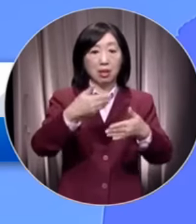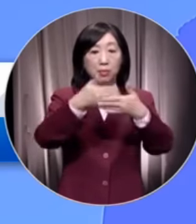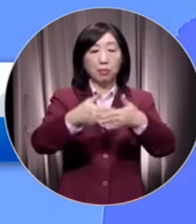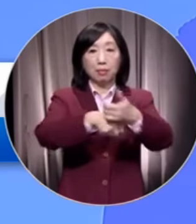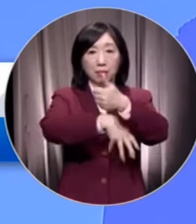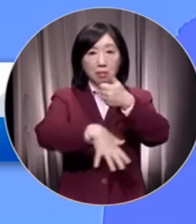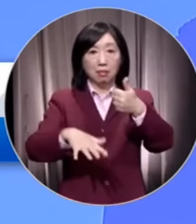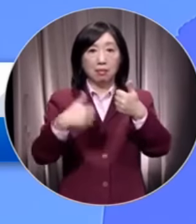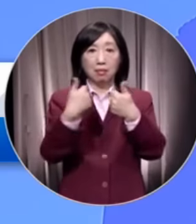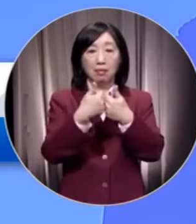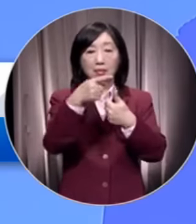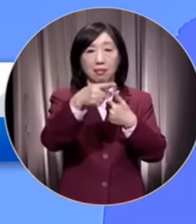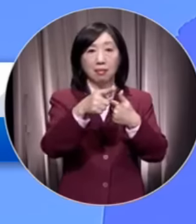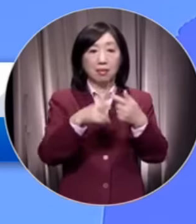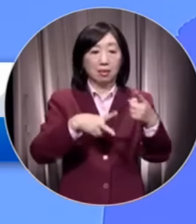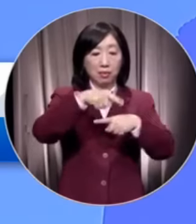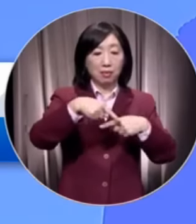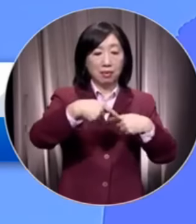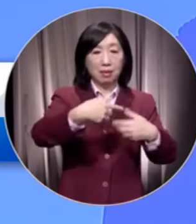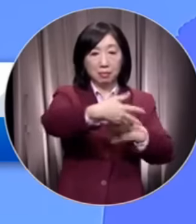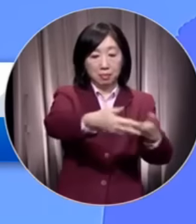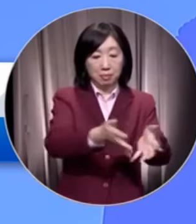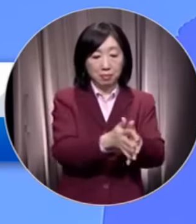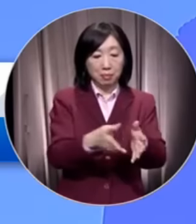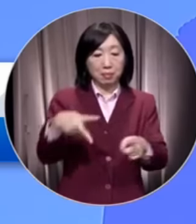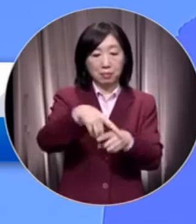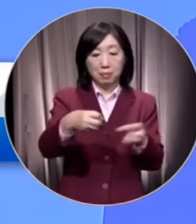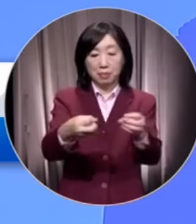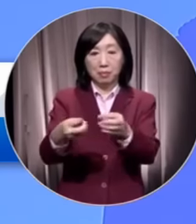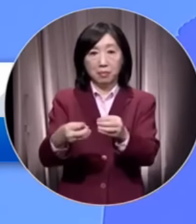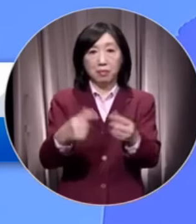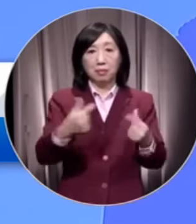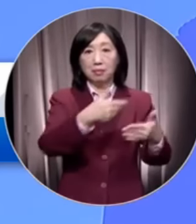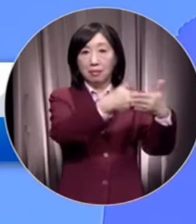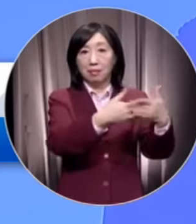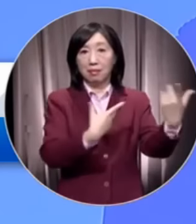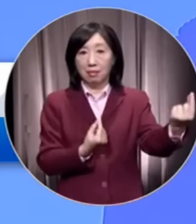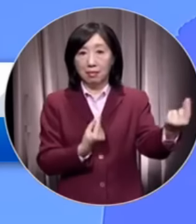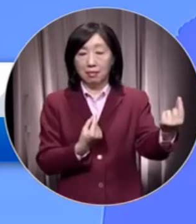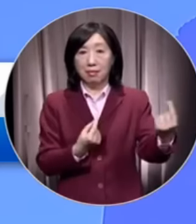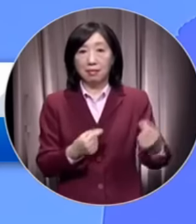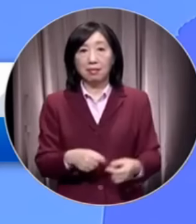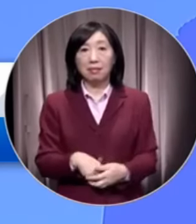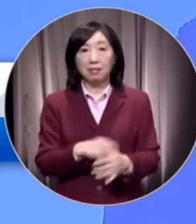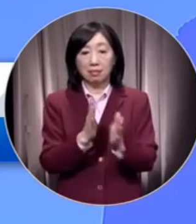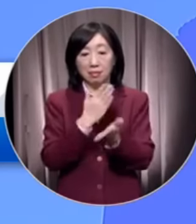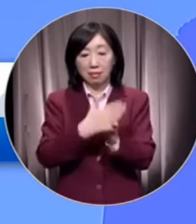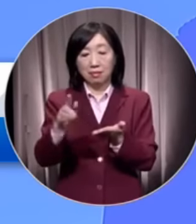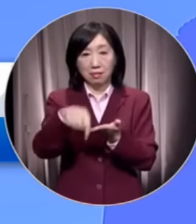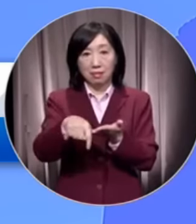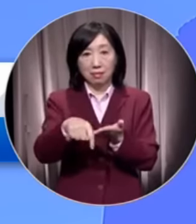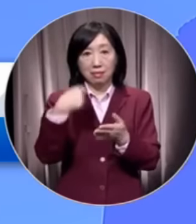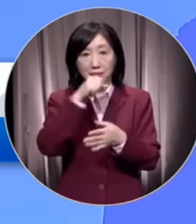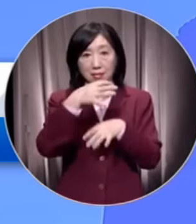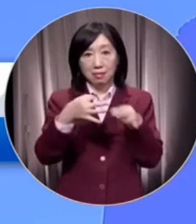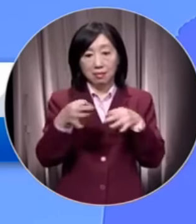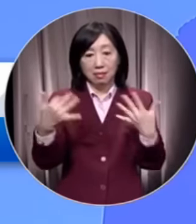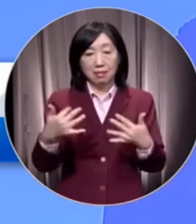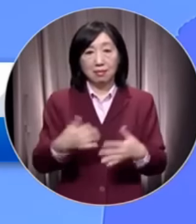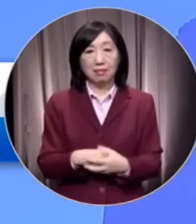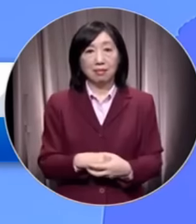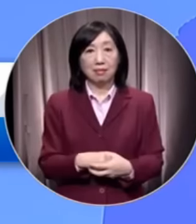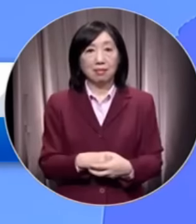够有行政院跨部会的一个功能，能够让大陆方面也做到同样的功能，解决所有台商的问